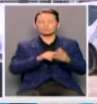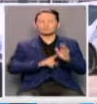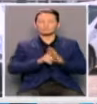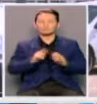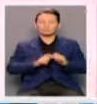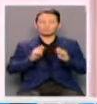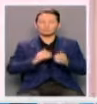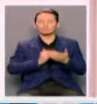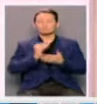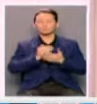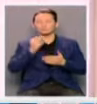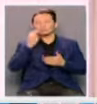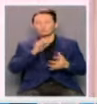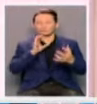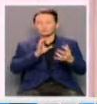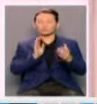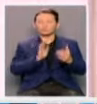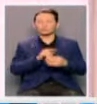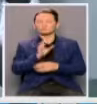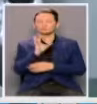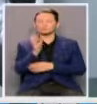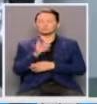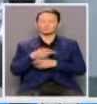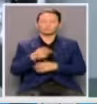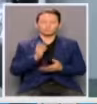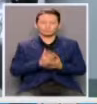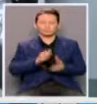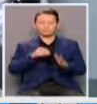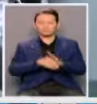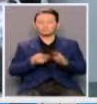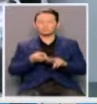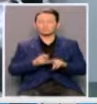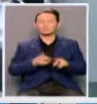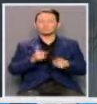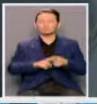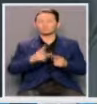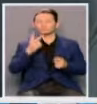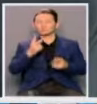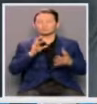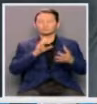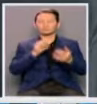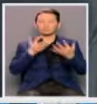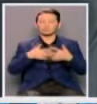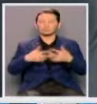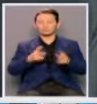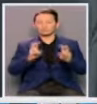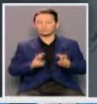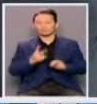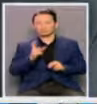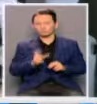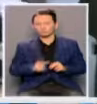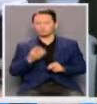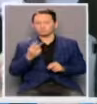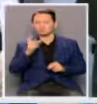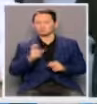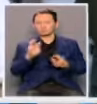современный высокотехнологичный микроавтобус со спутниковым оборудованием. Рабочий отсек, который оснащен двумя автоматизированными рабочими местами для операторов и